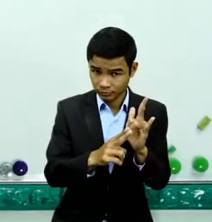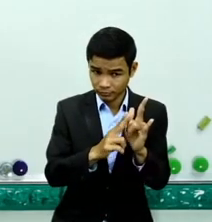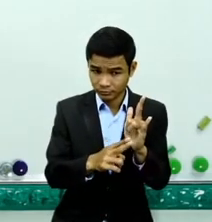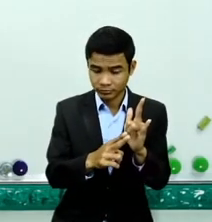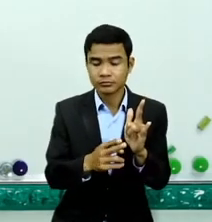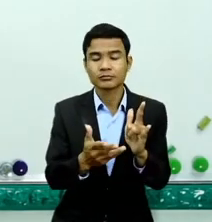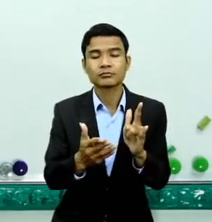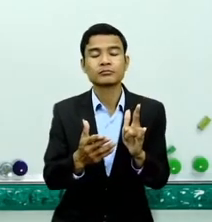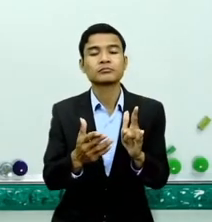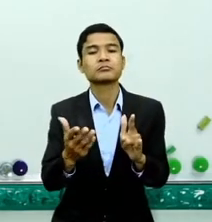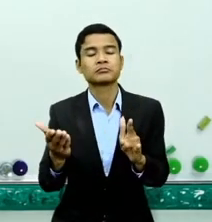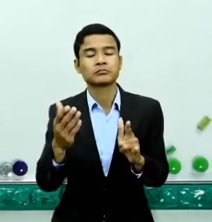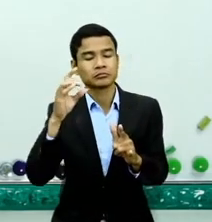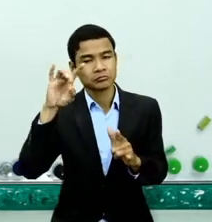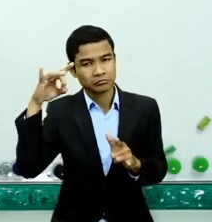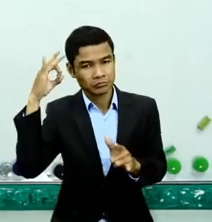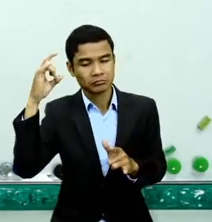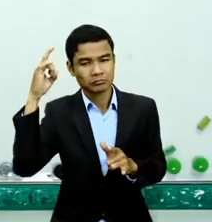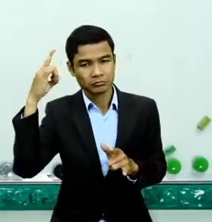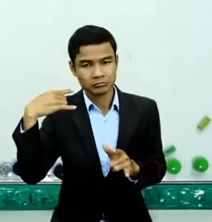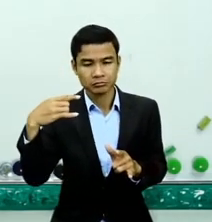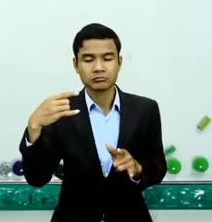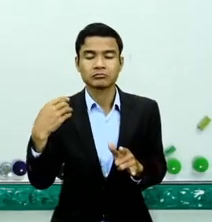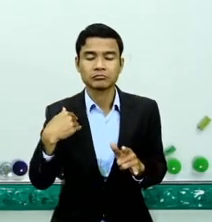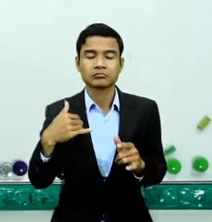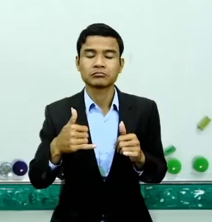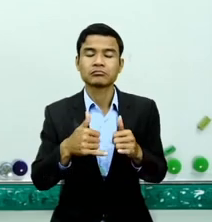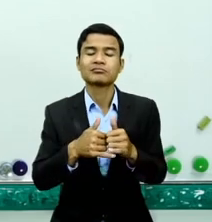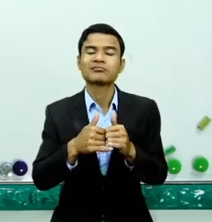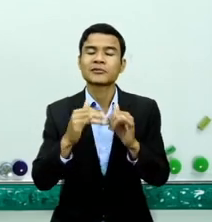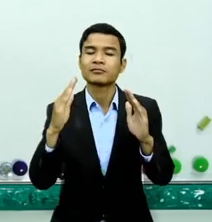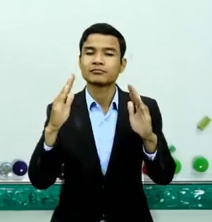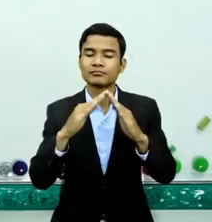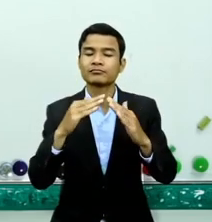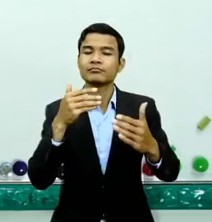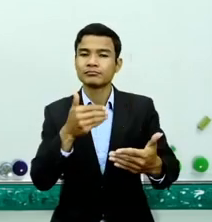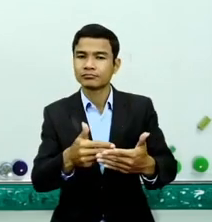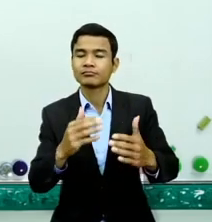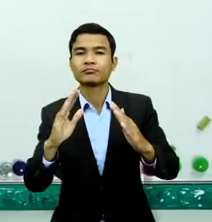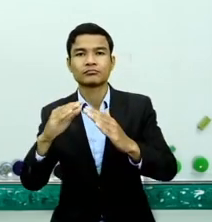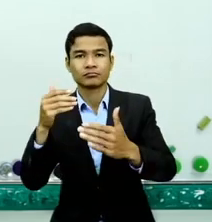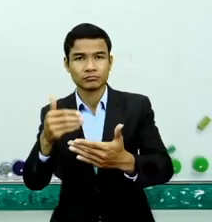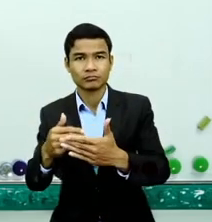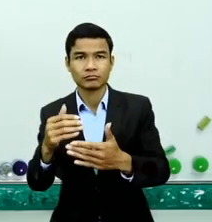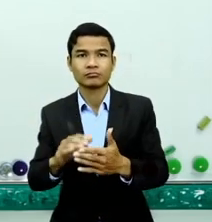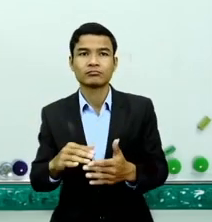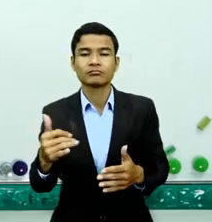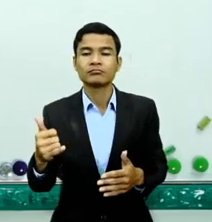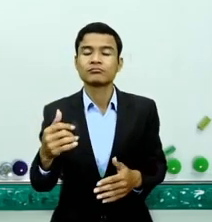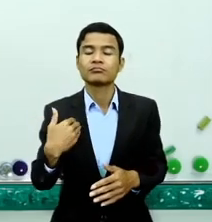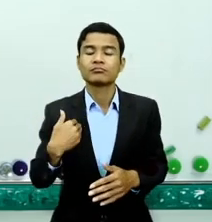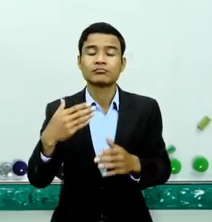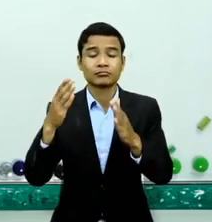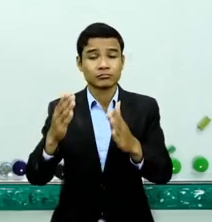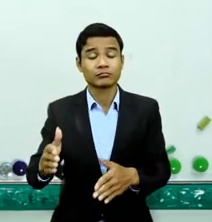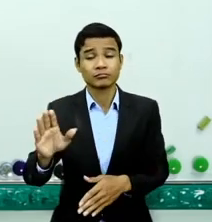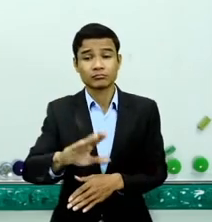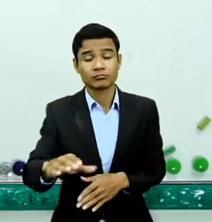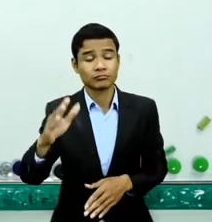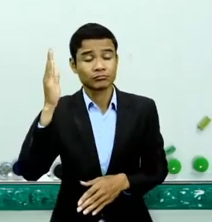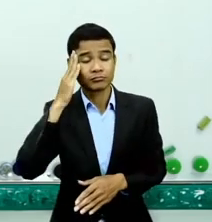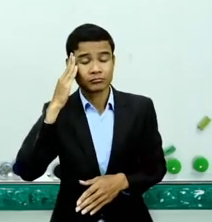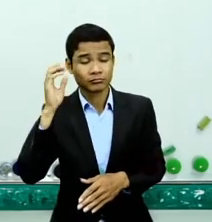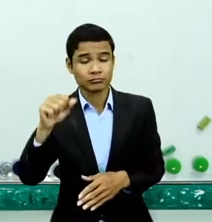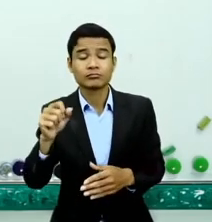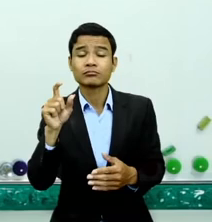chà miên bù minh chà miên nhẹ chật khang hay miên nhẹ đây con score chẳng con